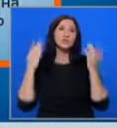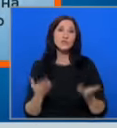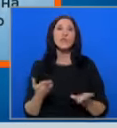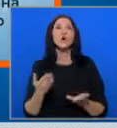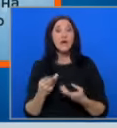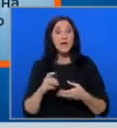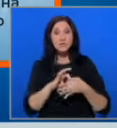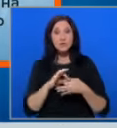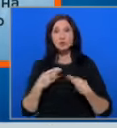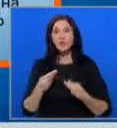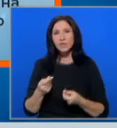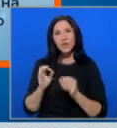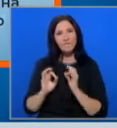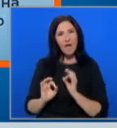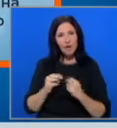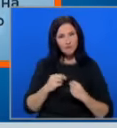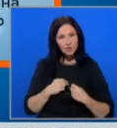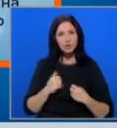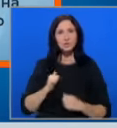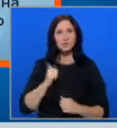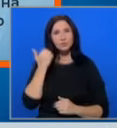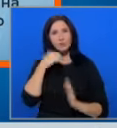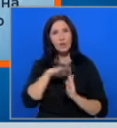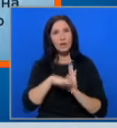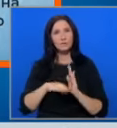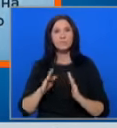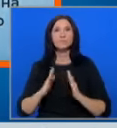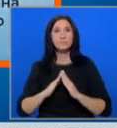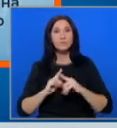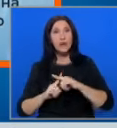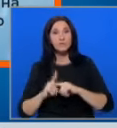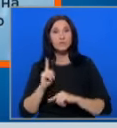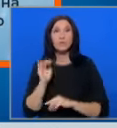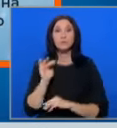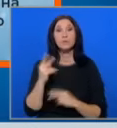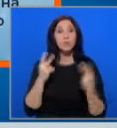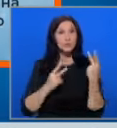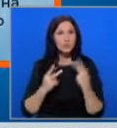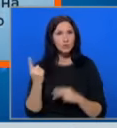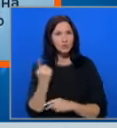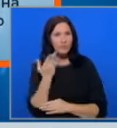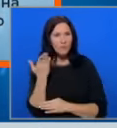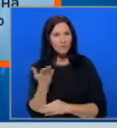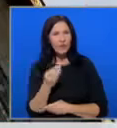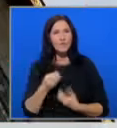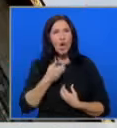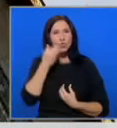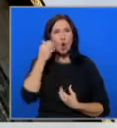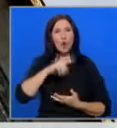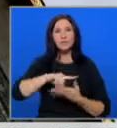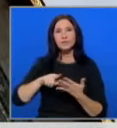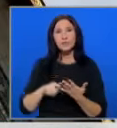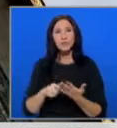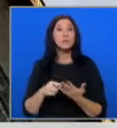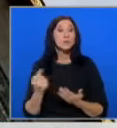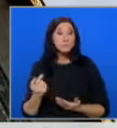от грижата за вярващите, запазване на добрия ред в църквата и следва да бъде разбирано само в неговия духовен аспект.